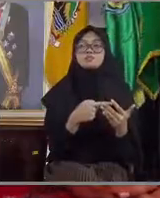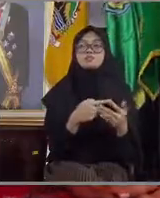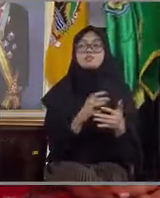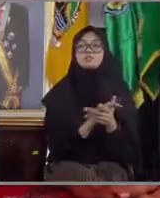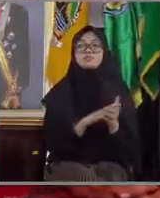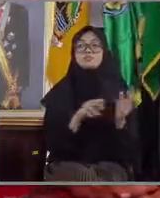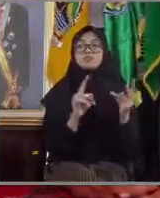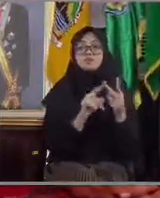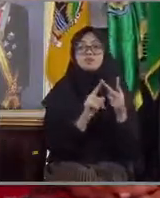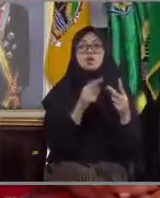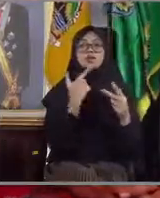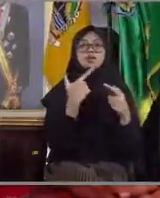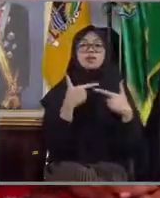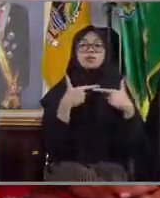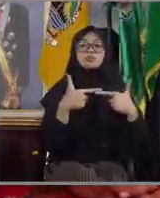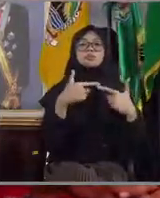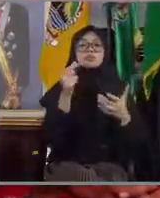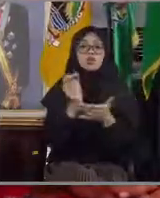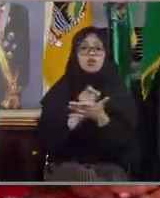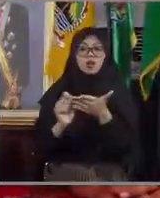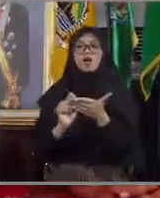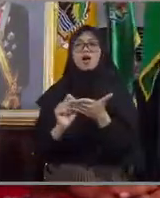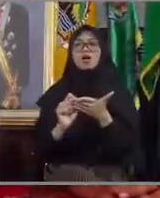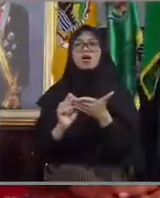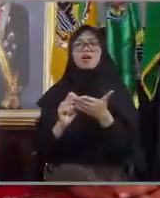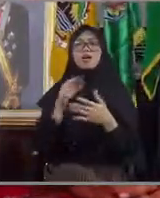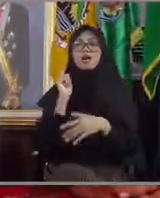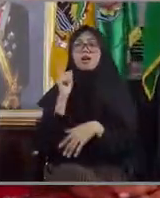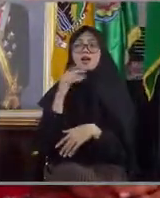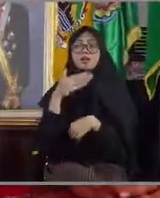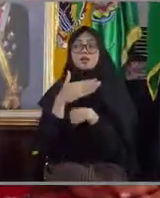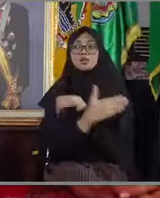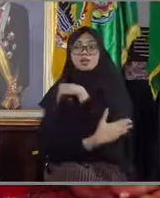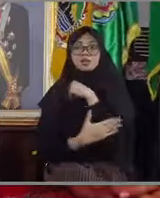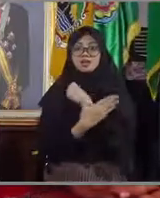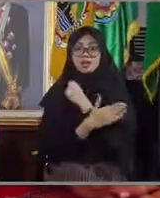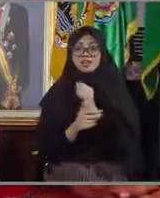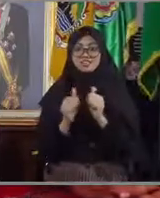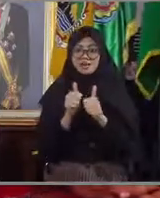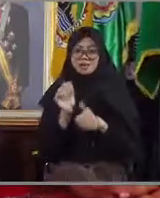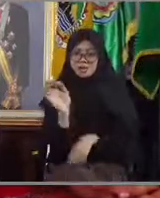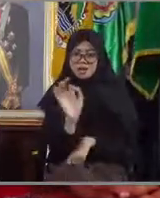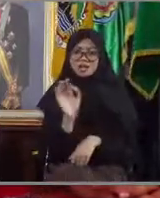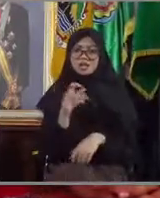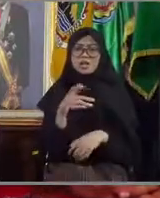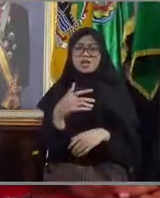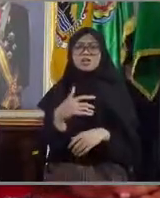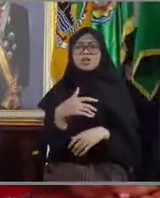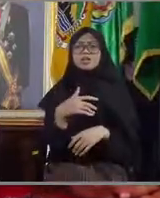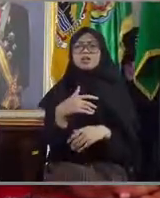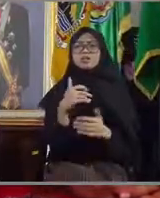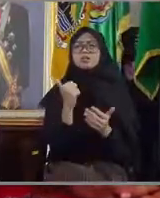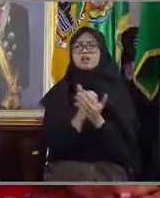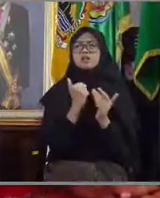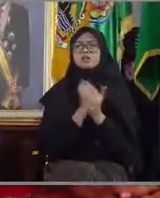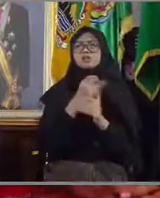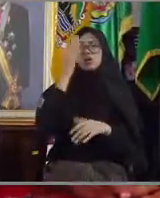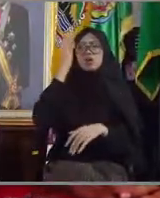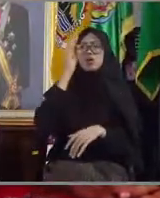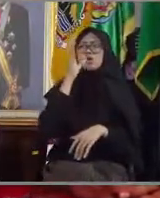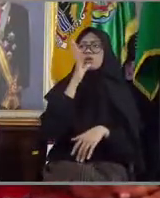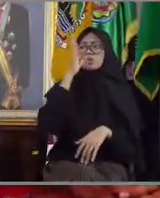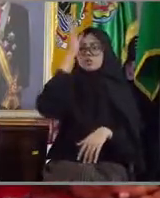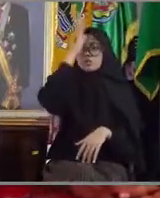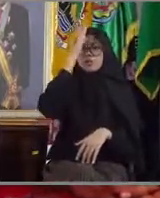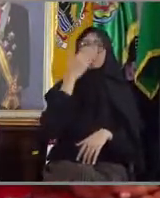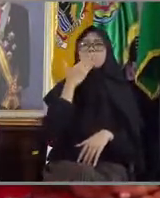adalah bis sekolah. Maka tadi saya sampaikan, kalau tidak negara harus menyiapkan, kalau tidak orang tua juga bertanggung jawab. Orang tua